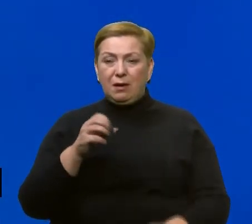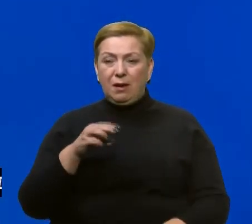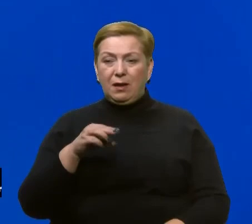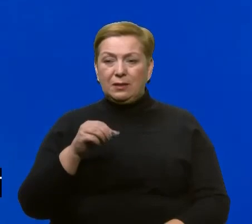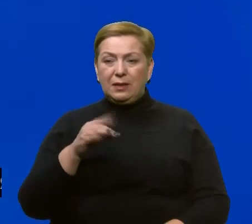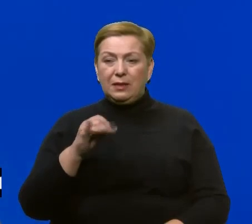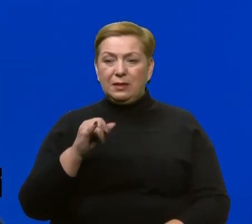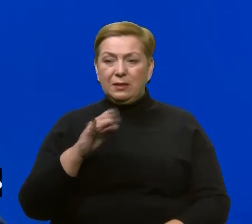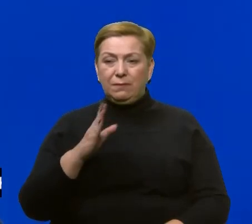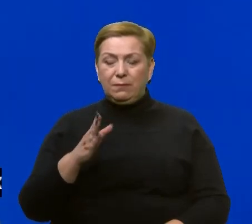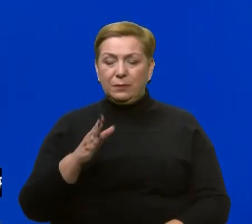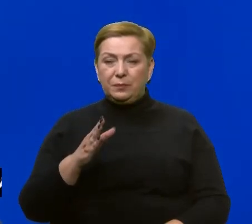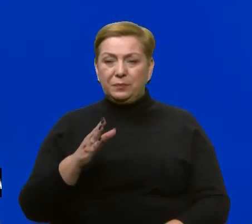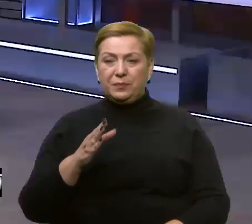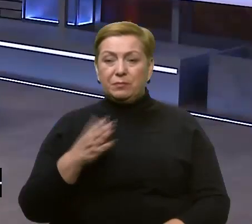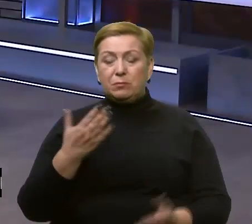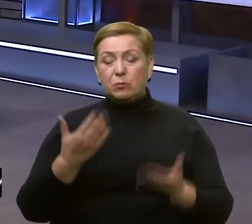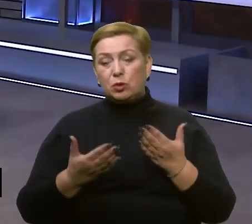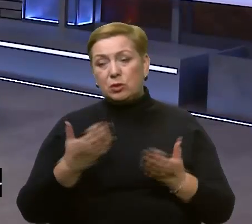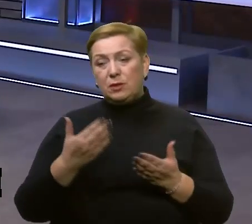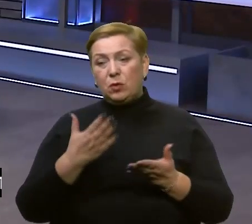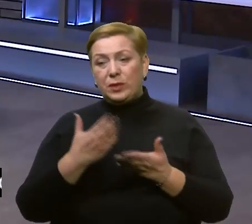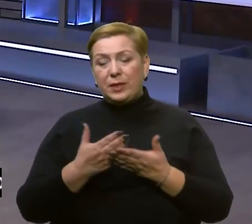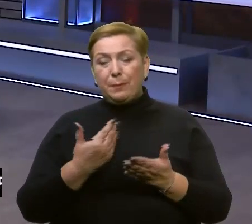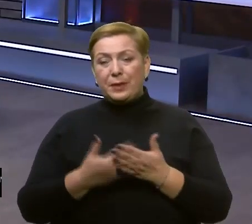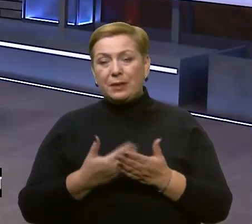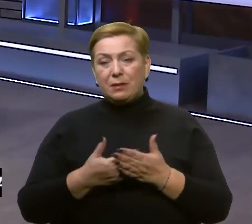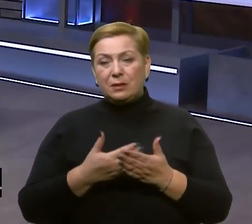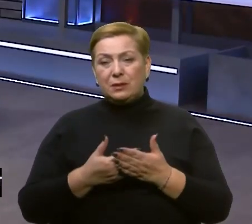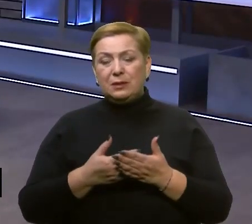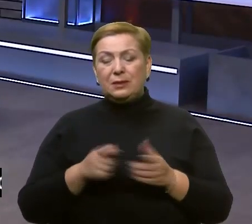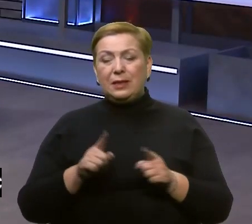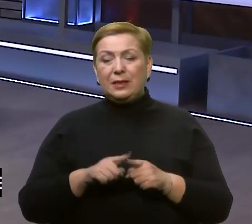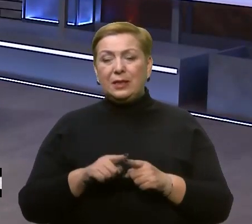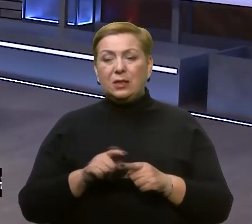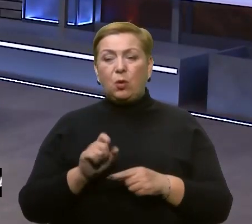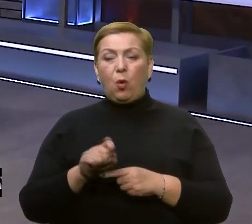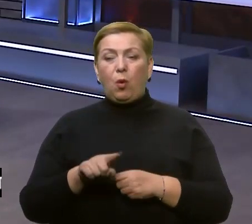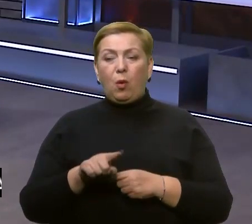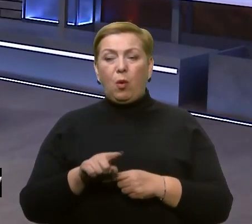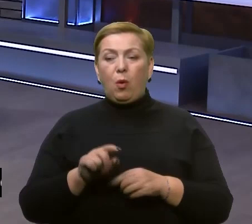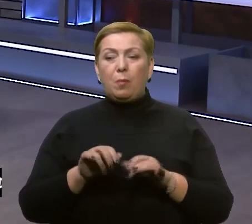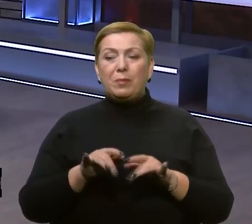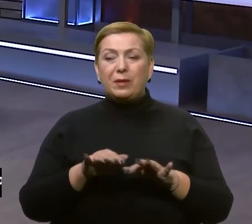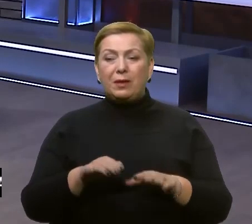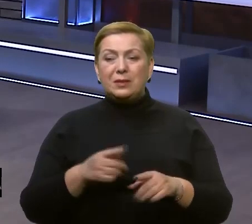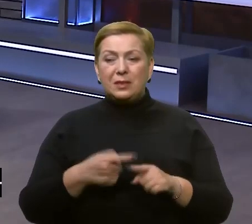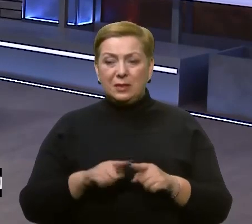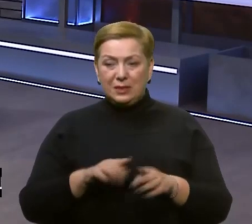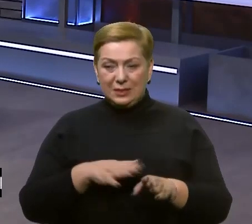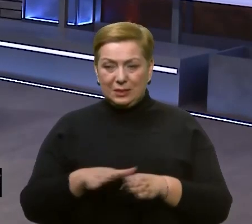джерел приклади операцій, які були здійснені за допомогою таких дронів?